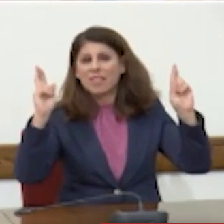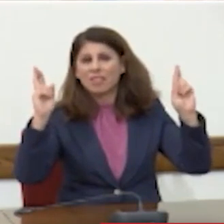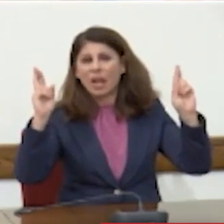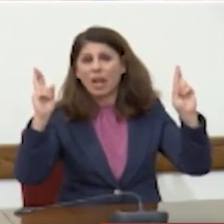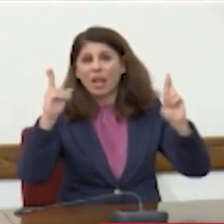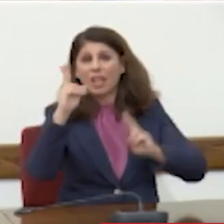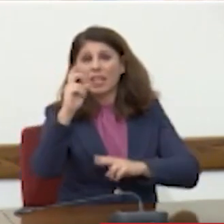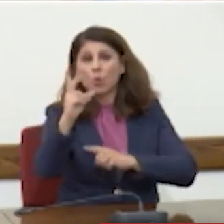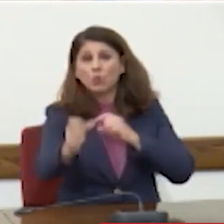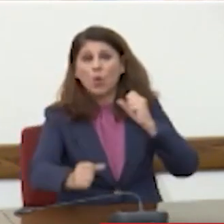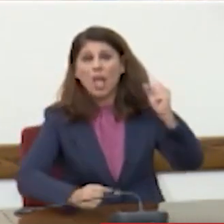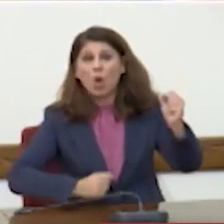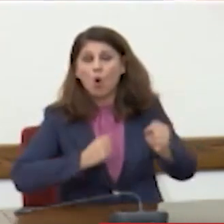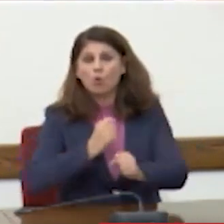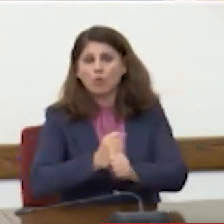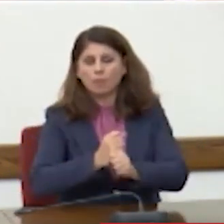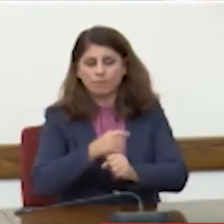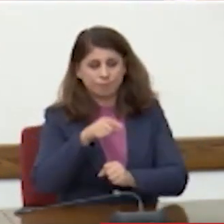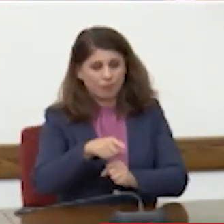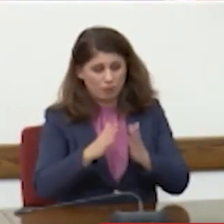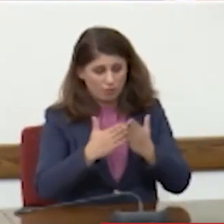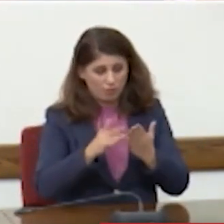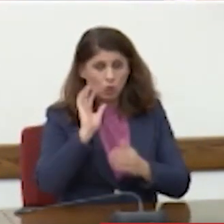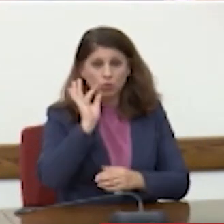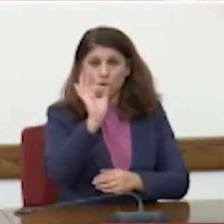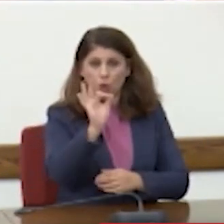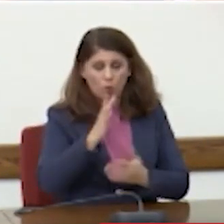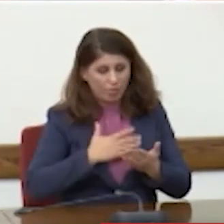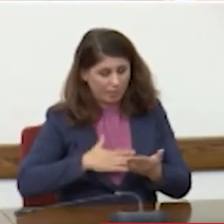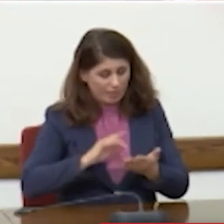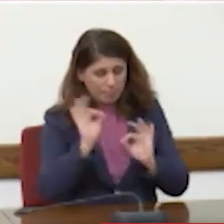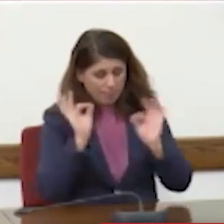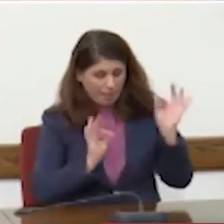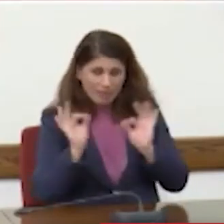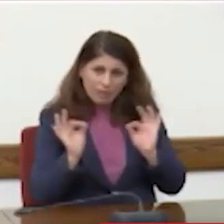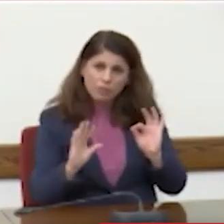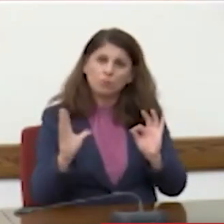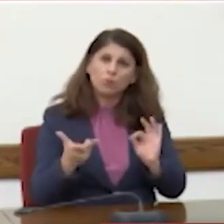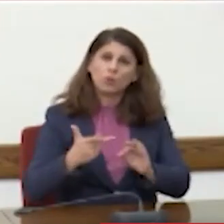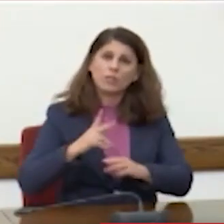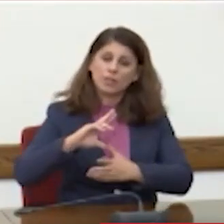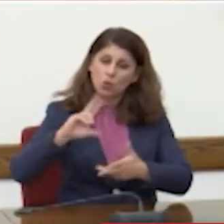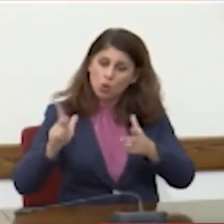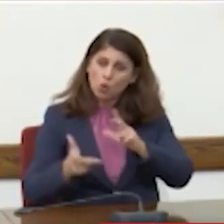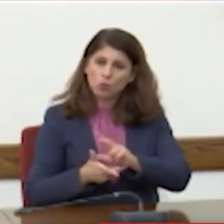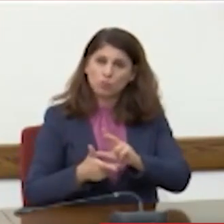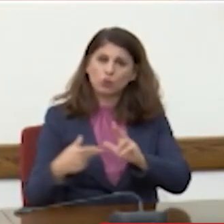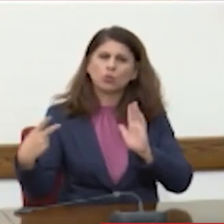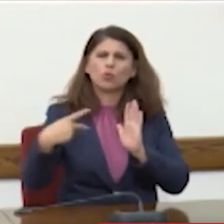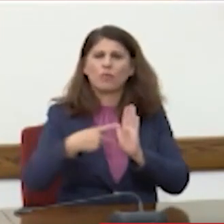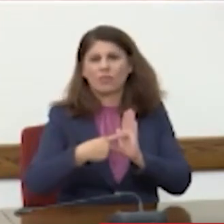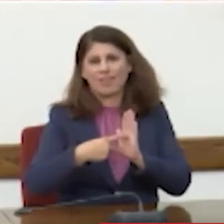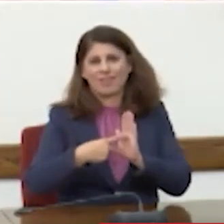στατιστικά στοιχεία των εμβολιασμών, όπου ο παρονομαστής είναι η απογραφή του 11, για να υπολογίζουμε τα ποσοστά. «Εικάζω ότι είμαστε λιγότεροι από όσο